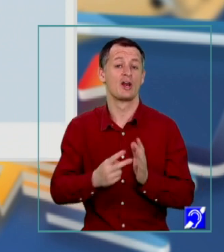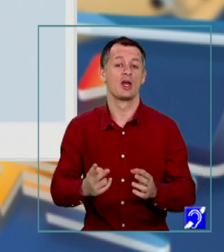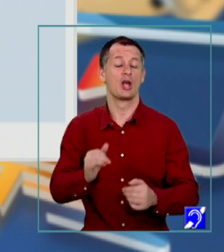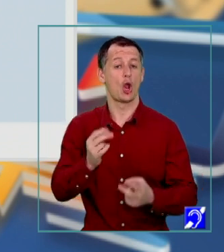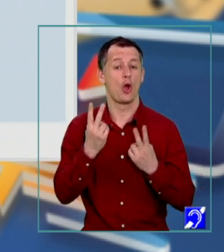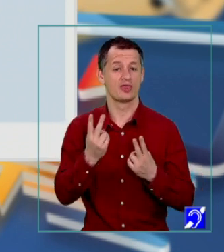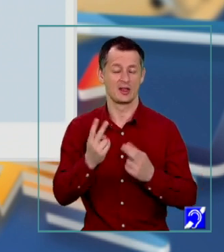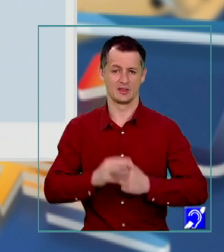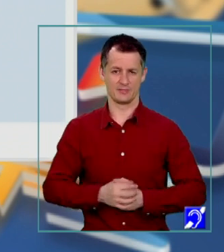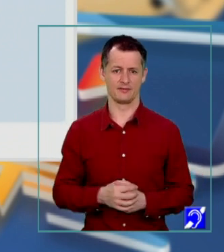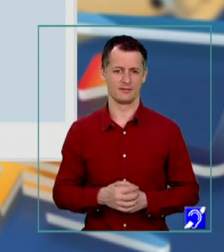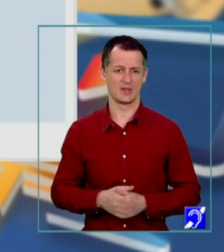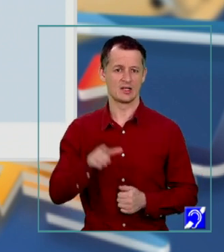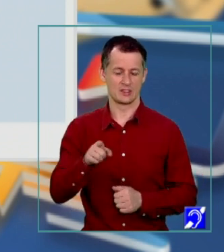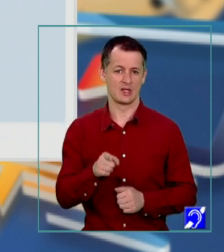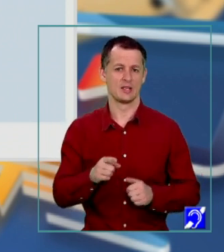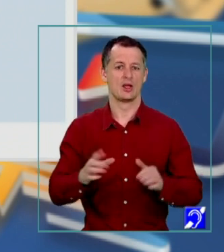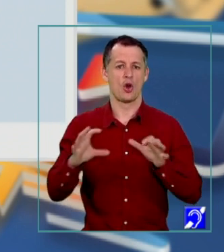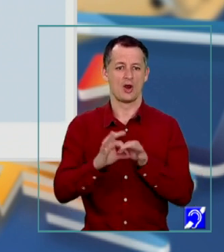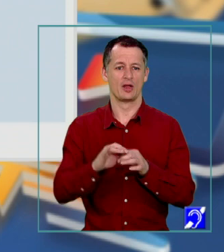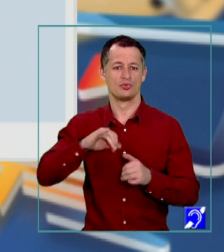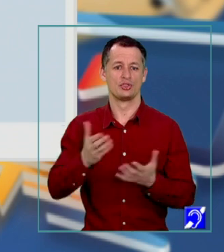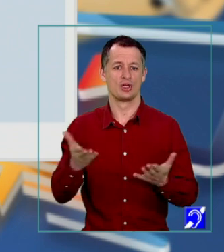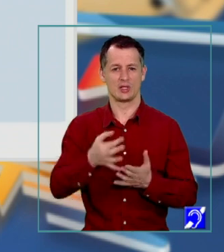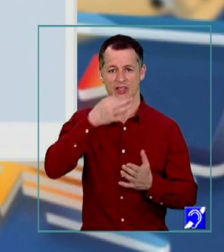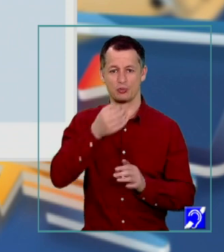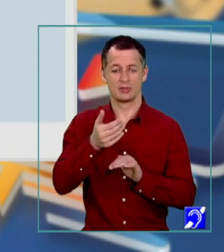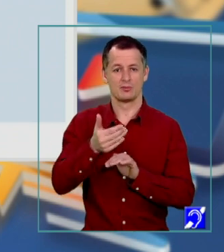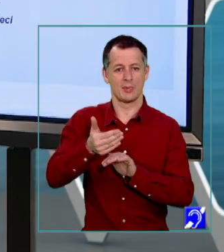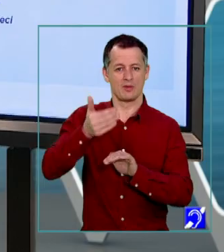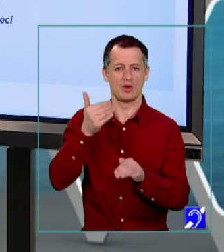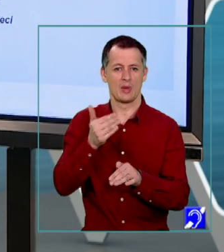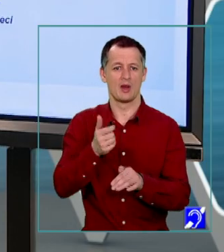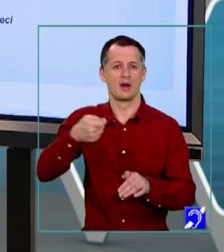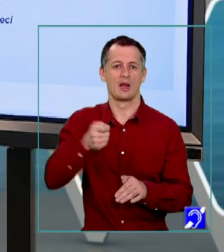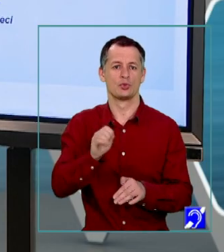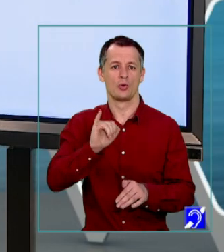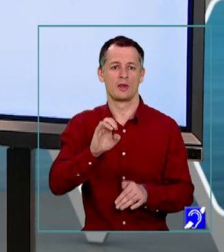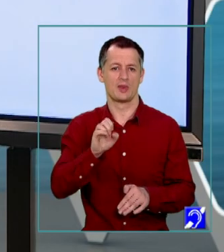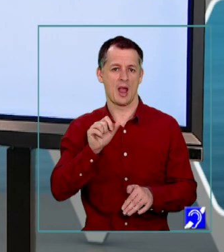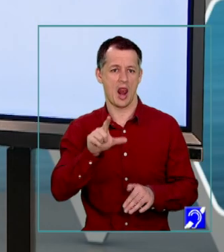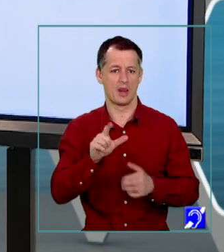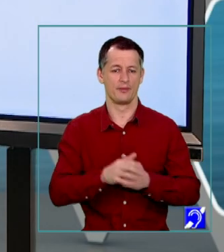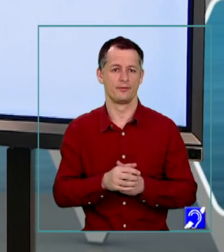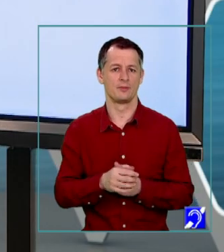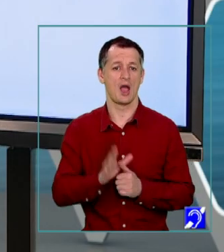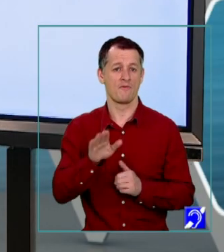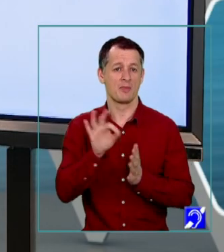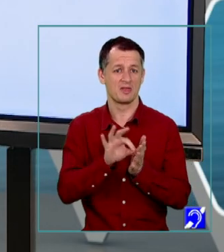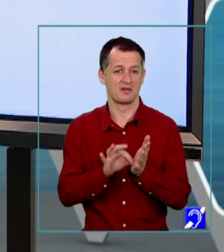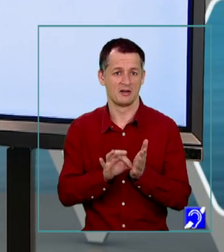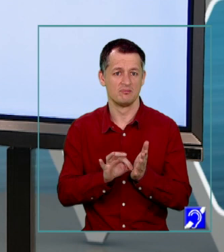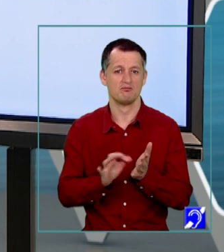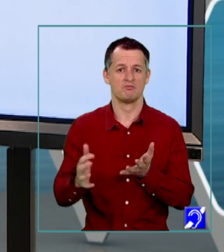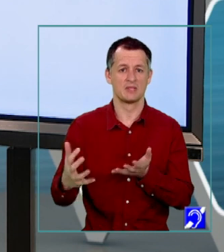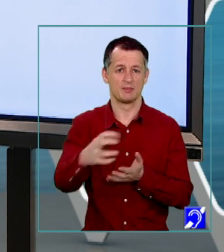corelat, bineînțeles, și cu ceea ce v-am spus referitor la modelul gazului ideal. Avem datele strânse, să încercăm